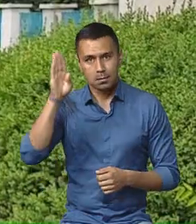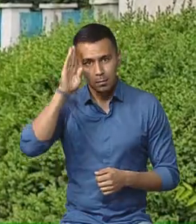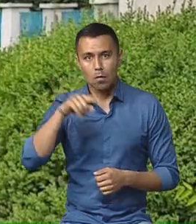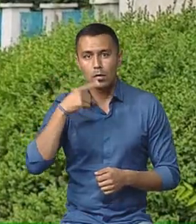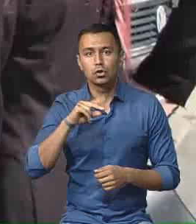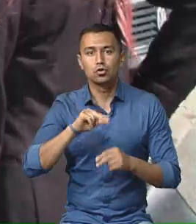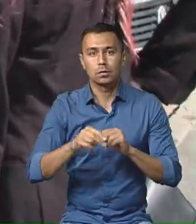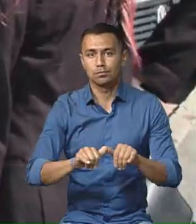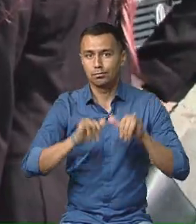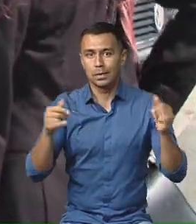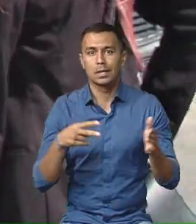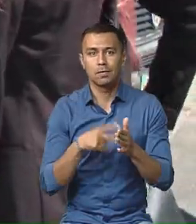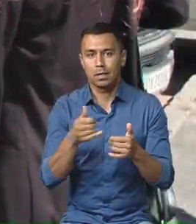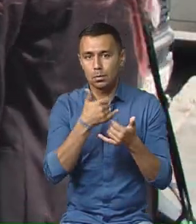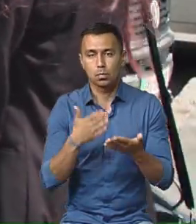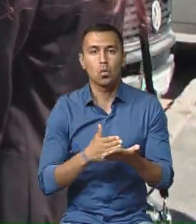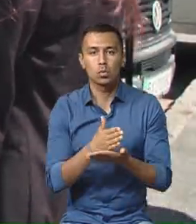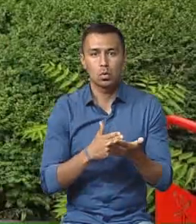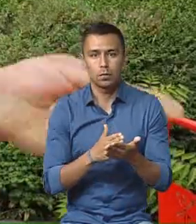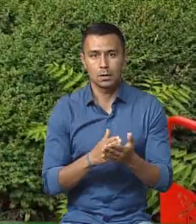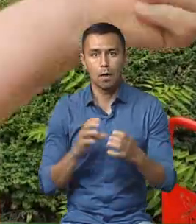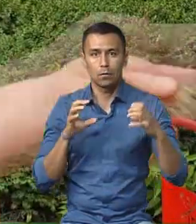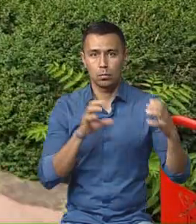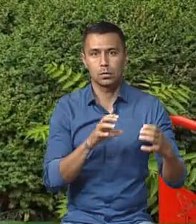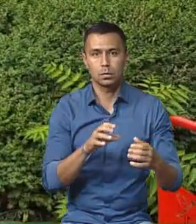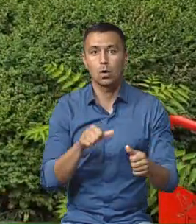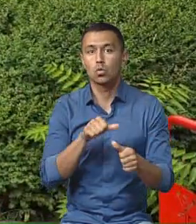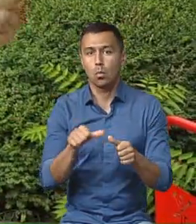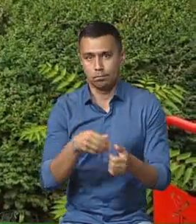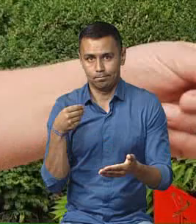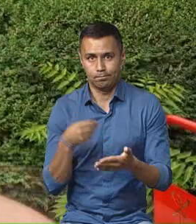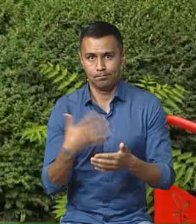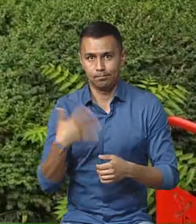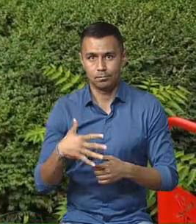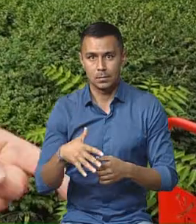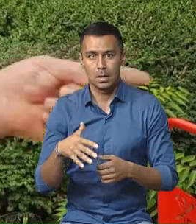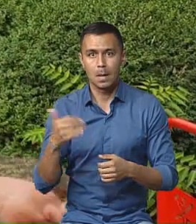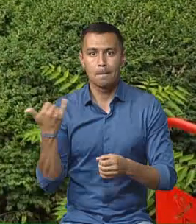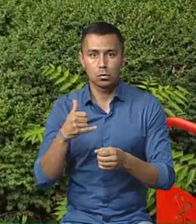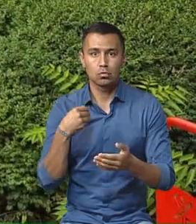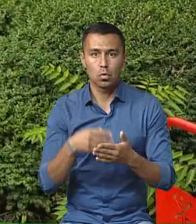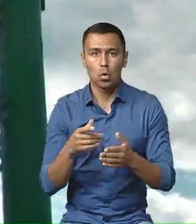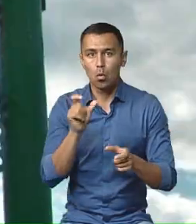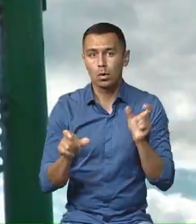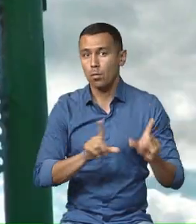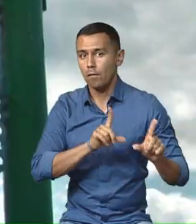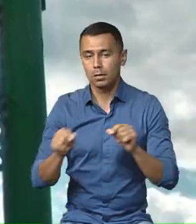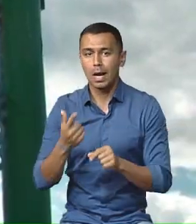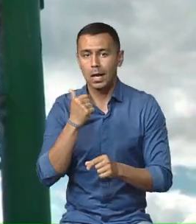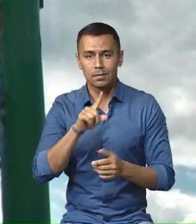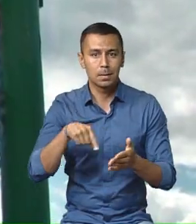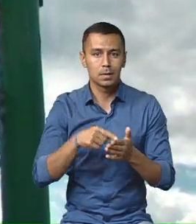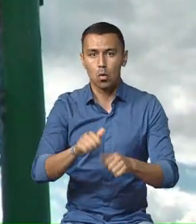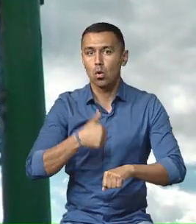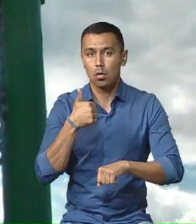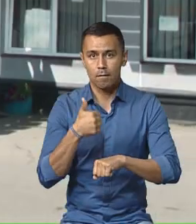через зростання цін він не зможе обслуговувати маршрут. Топливо дороге, масло дороге. Люди повиїжджали. Красилівська міська